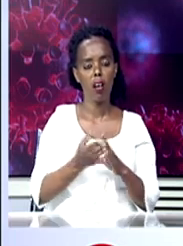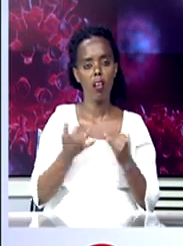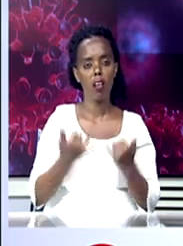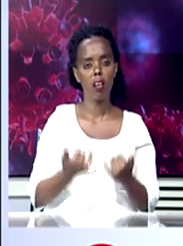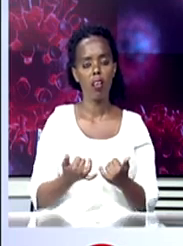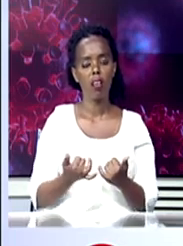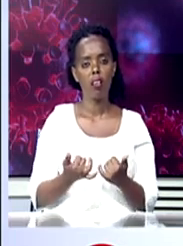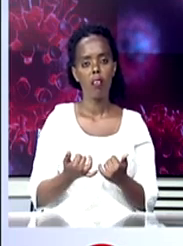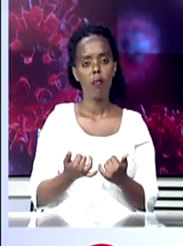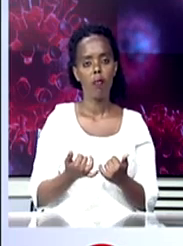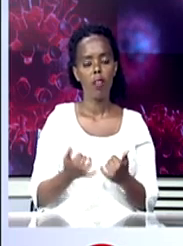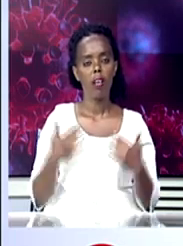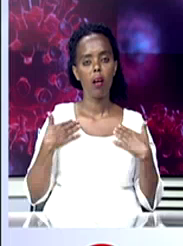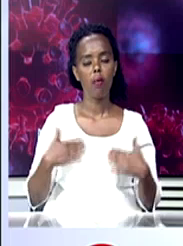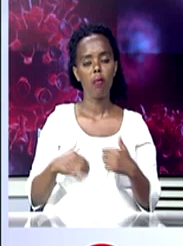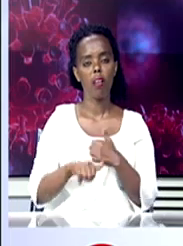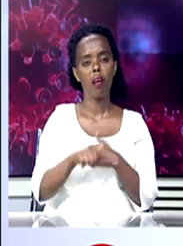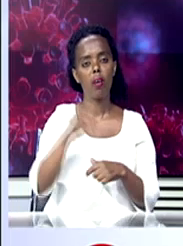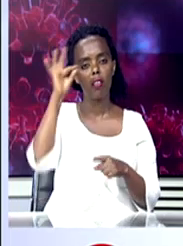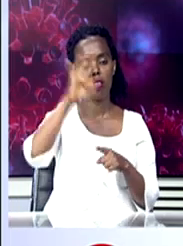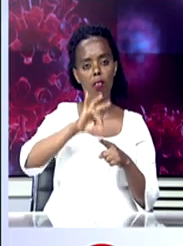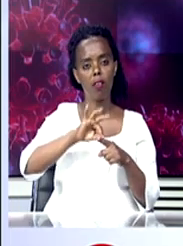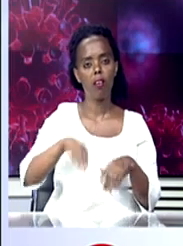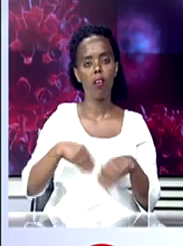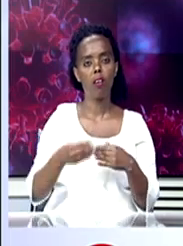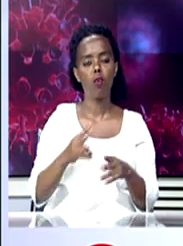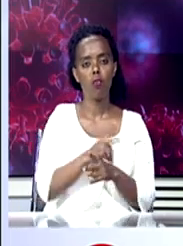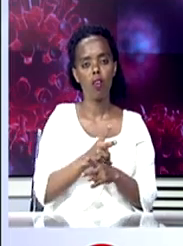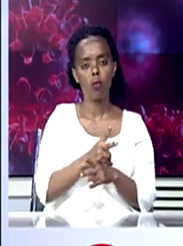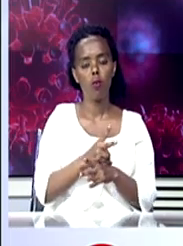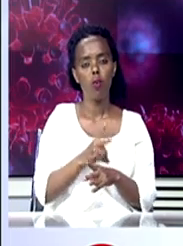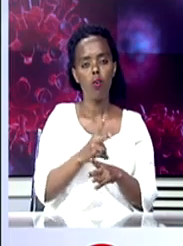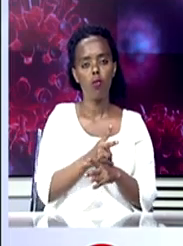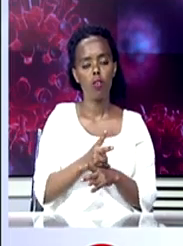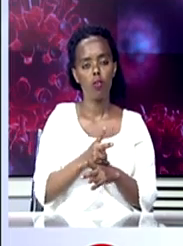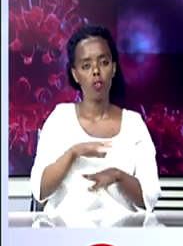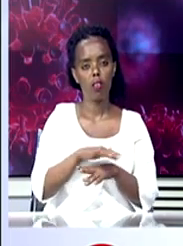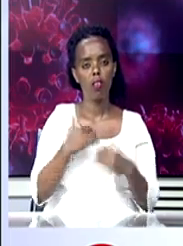kanaan qaama miidhamaan xiyyeeffannoo kenne of eegu of tiksuu irra jiraata.